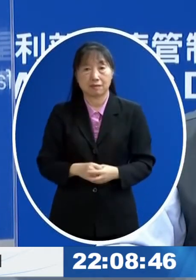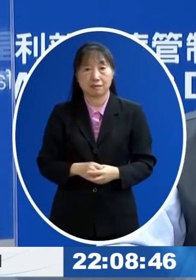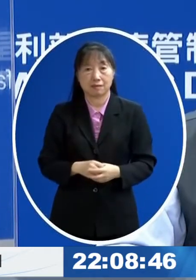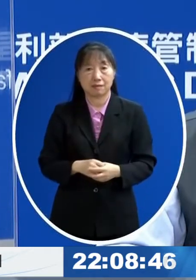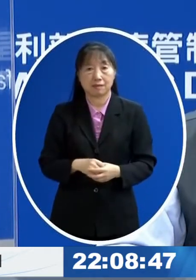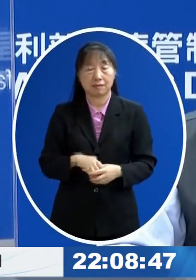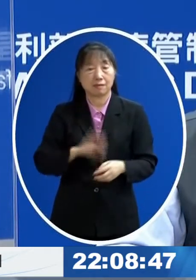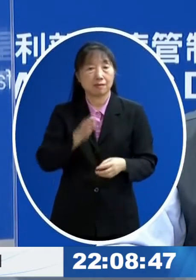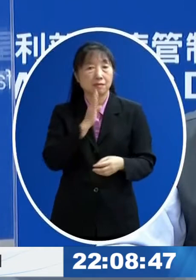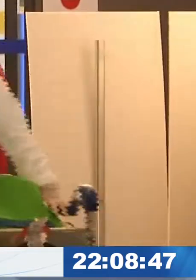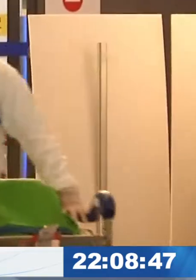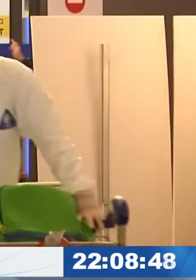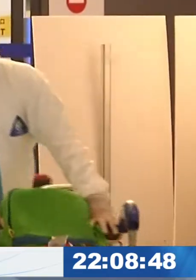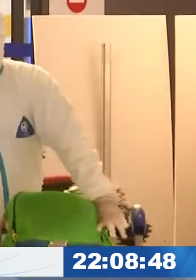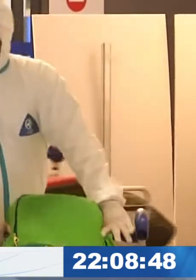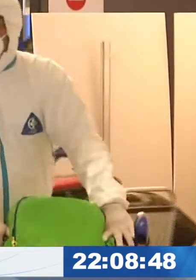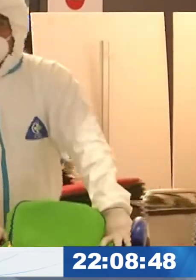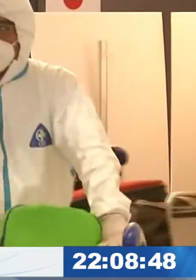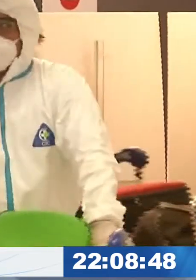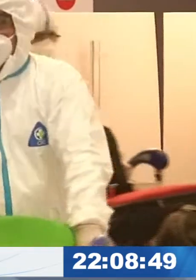考虑并没有特别。